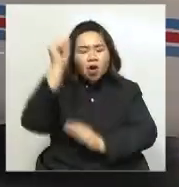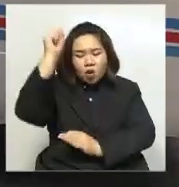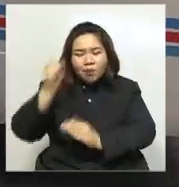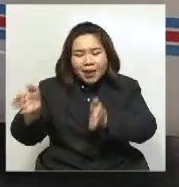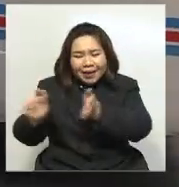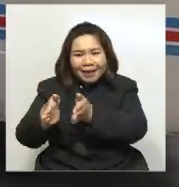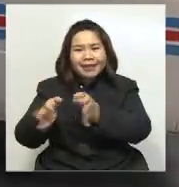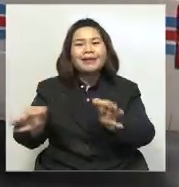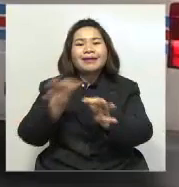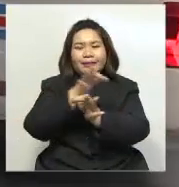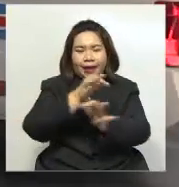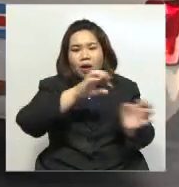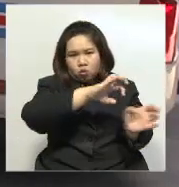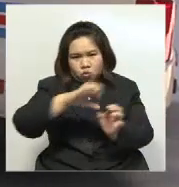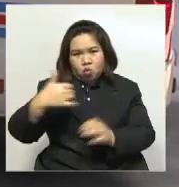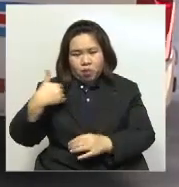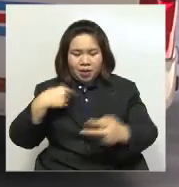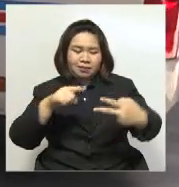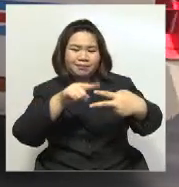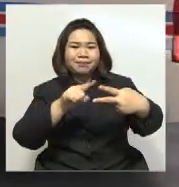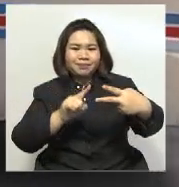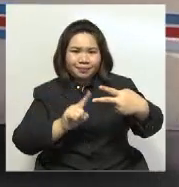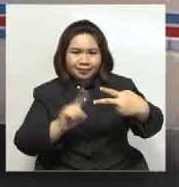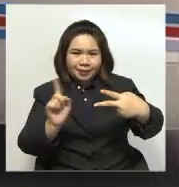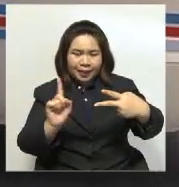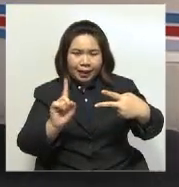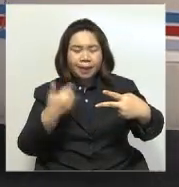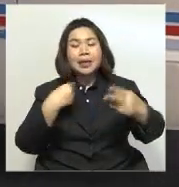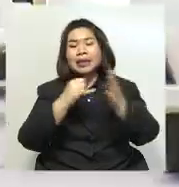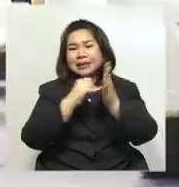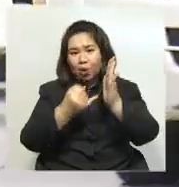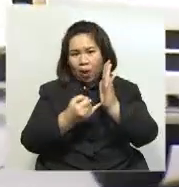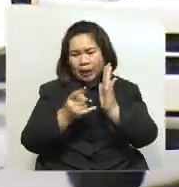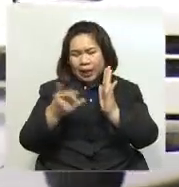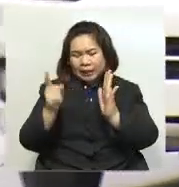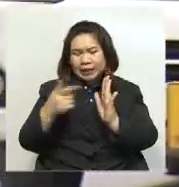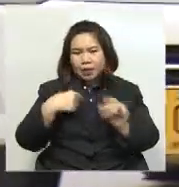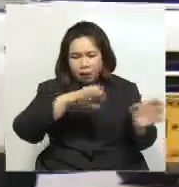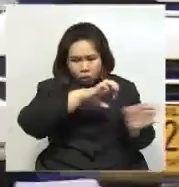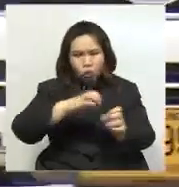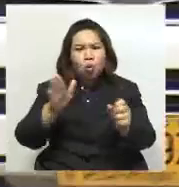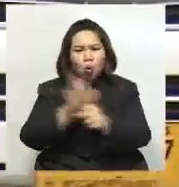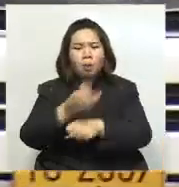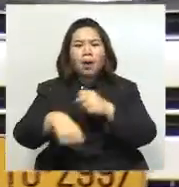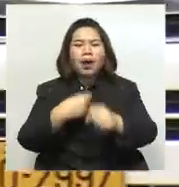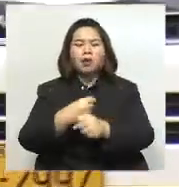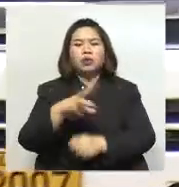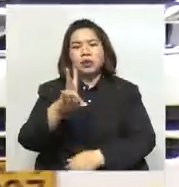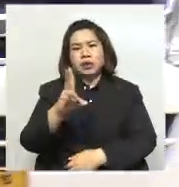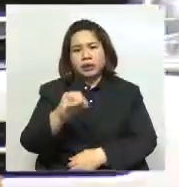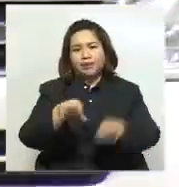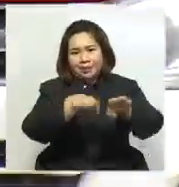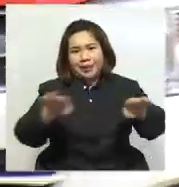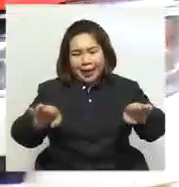ริการทดแทนรถตู้โดยสารในหมวด2และหมวด3ก็คือรถที่วิ่งระหว่างจังหวัดซึ่งครบอายุการใช้งานแล้ว70คันผู้โดยสาร